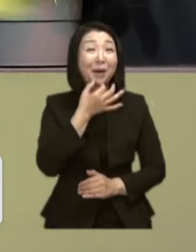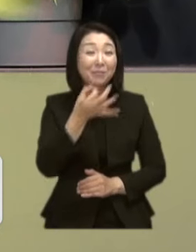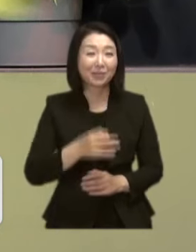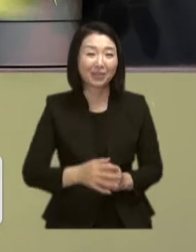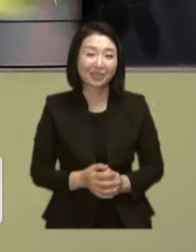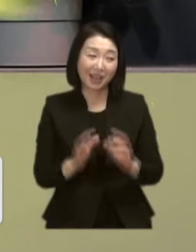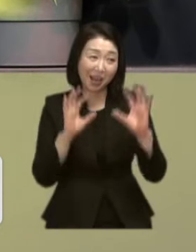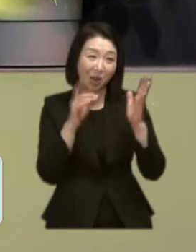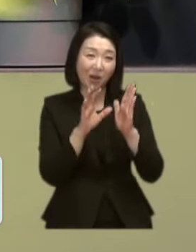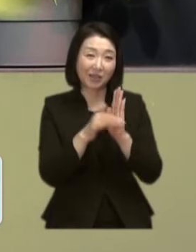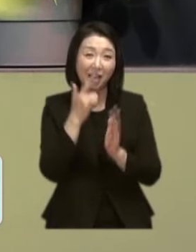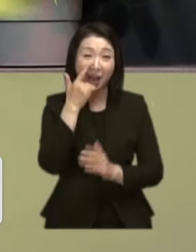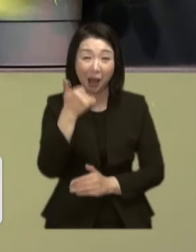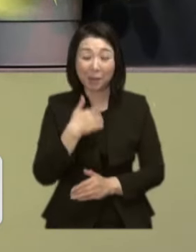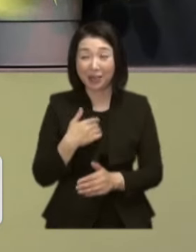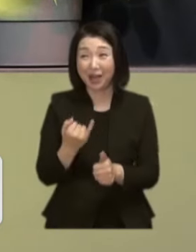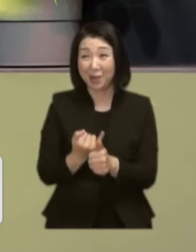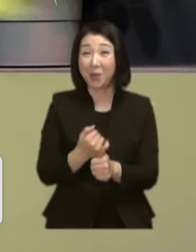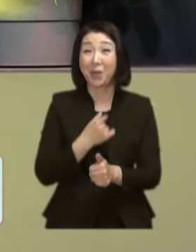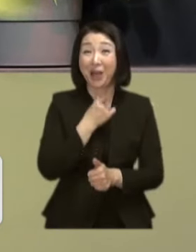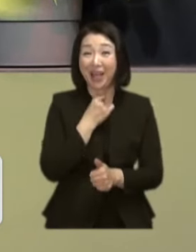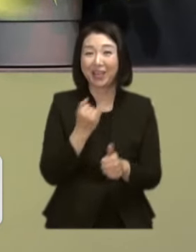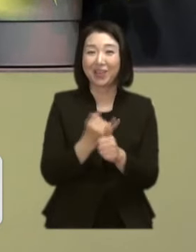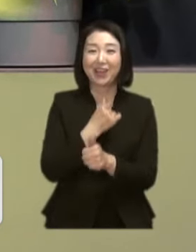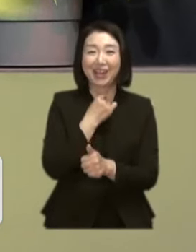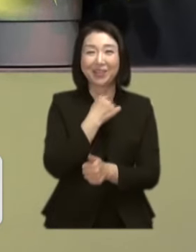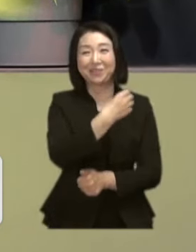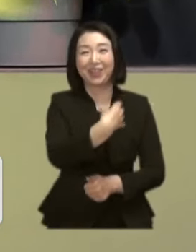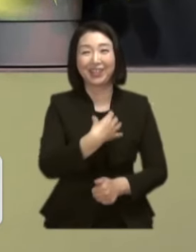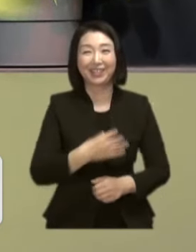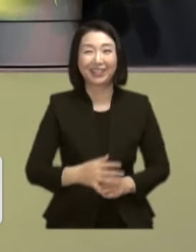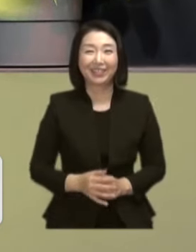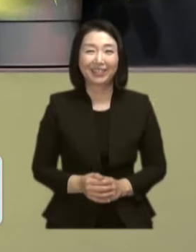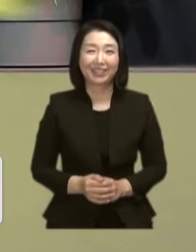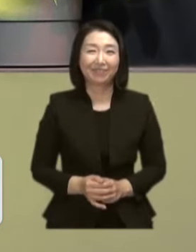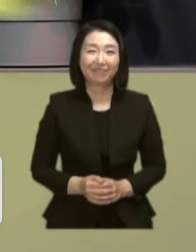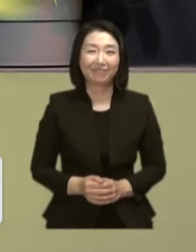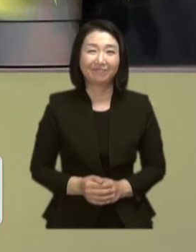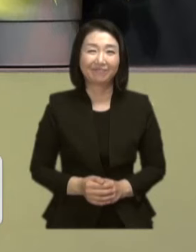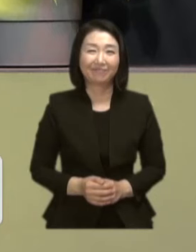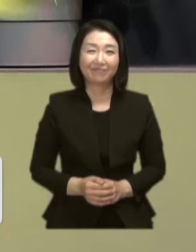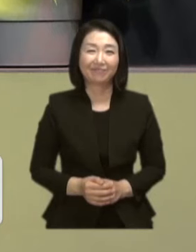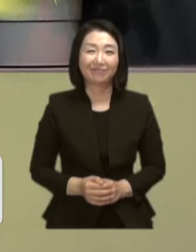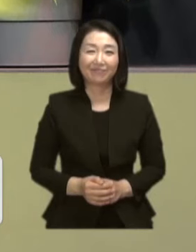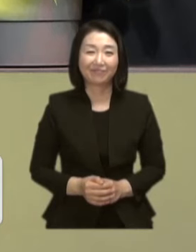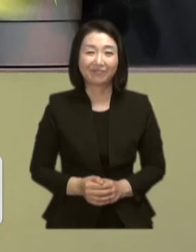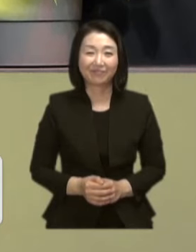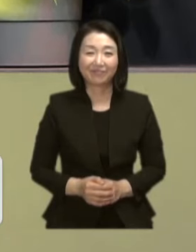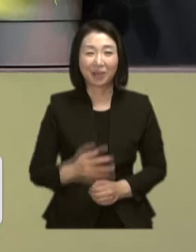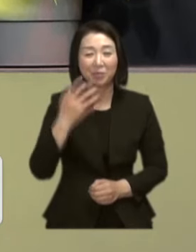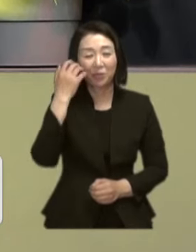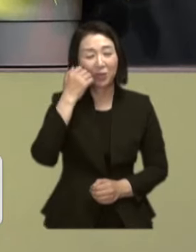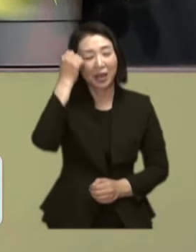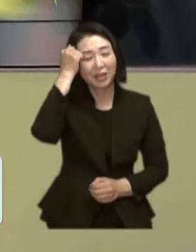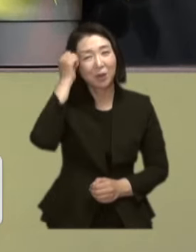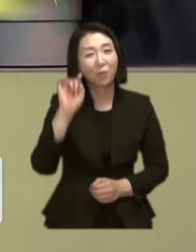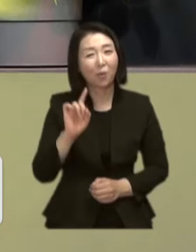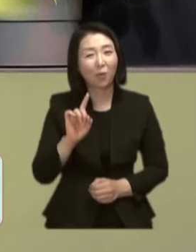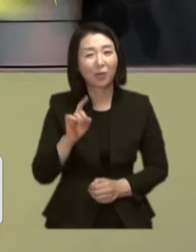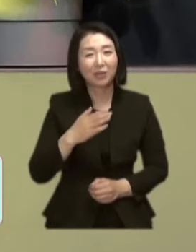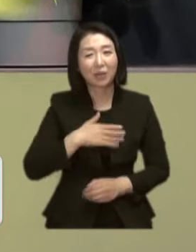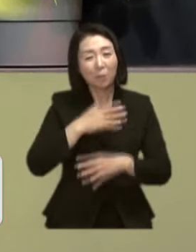어린아이들은 아빠나고 결혼해 특별히, 결혼하자 네. 그런 아이들도 그렇죠. 많은데요. 그런 아이들이니까 특별히 누구에게 기억이 나기보다는 전부 다